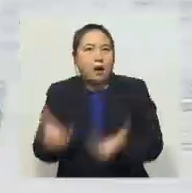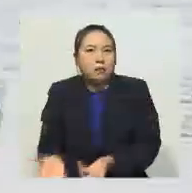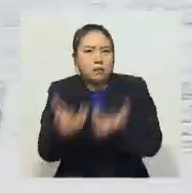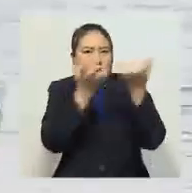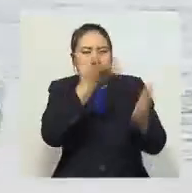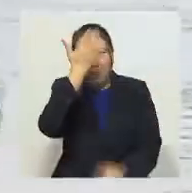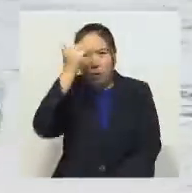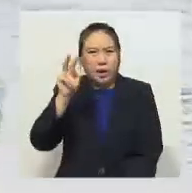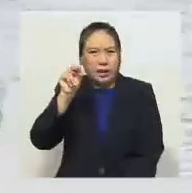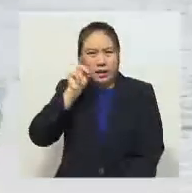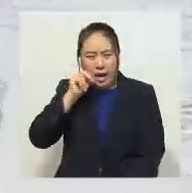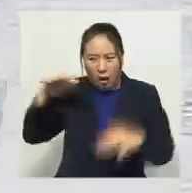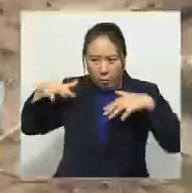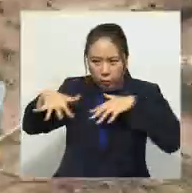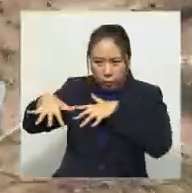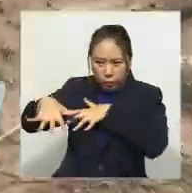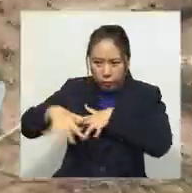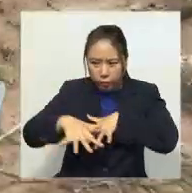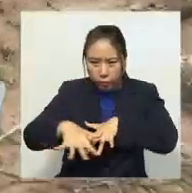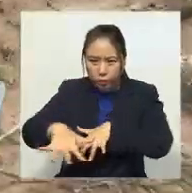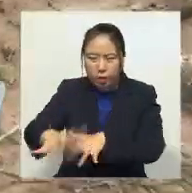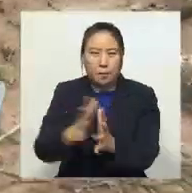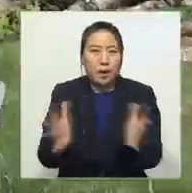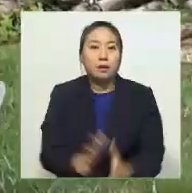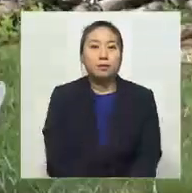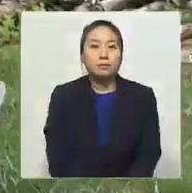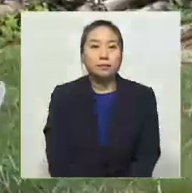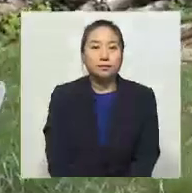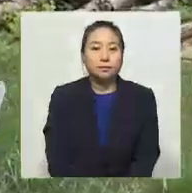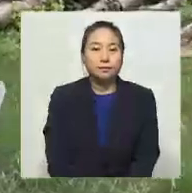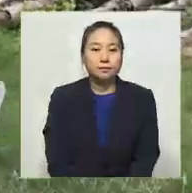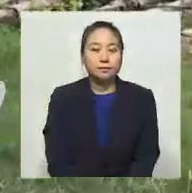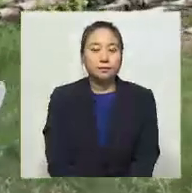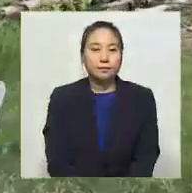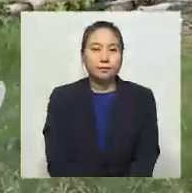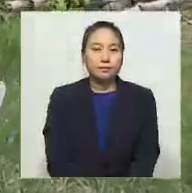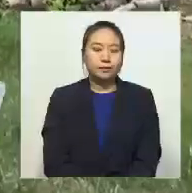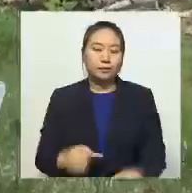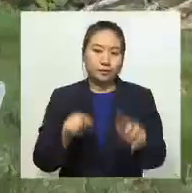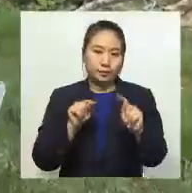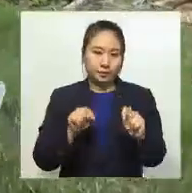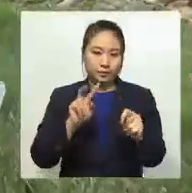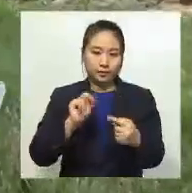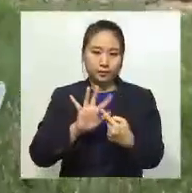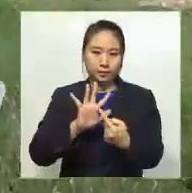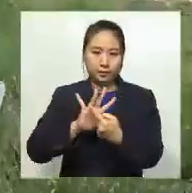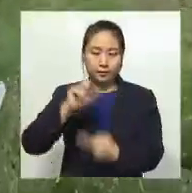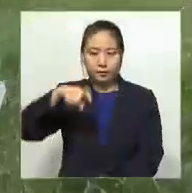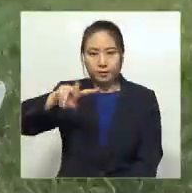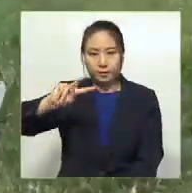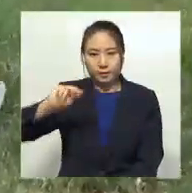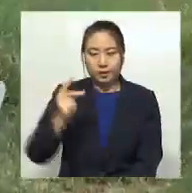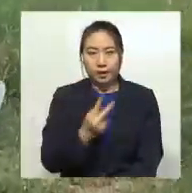จากปริมาณน้ำที่หลากลงมานี้มีค่อนข้างมากอย่างที่ตำบลนาแซงที่คุณผู้ชมเห็นอยู่ขณะนี้ก็เป็นอีกหนึ่งพื้นที่